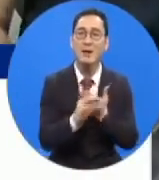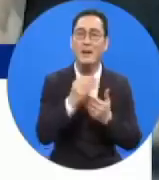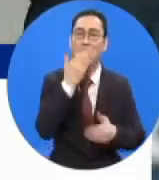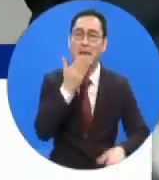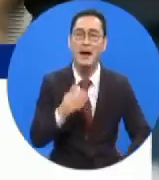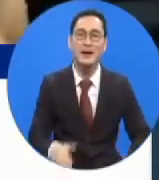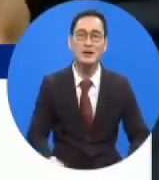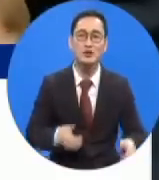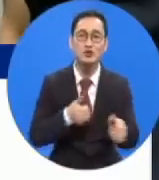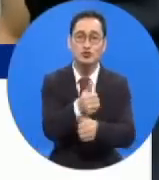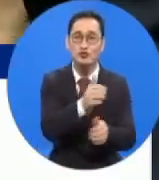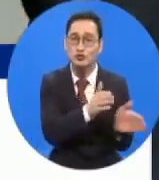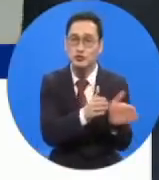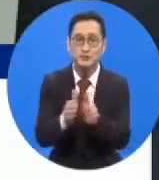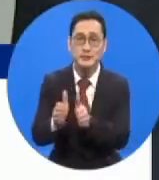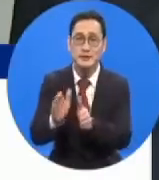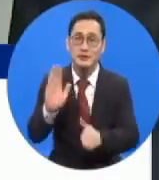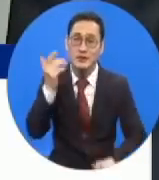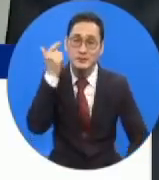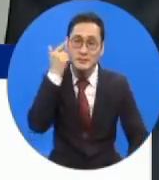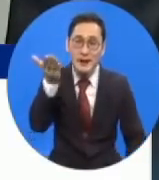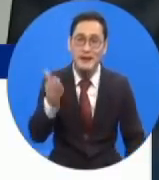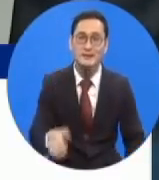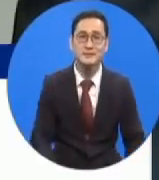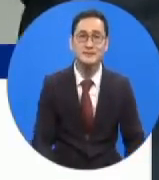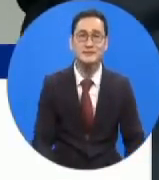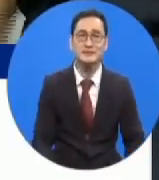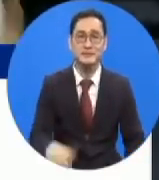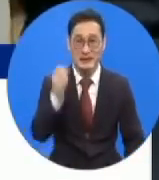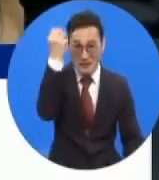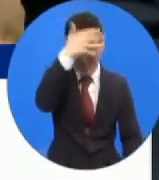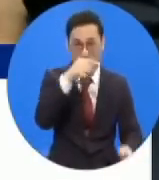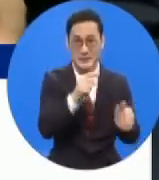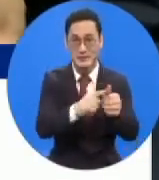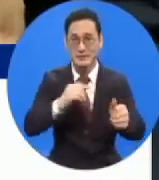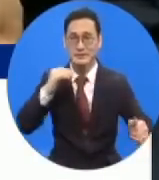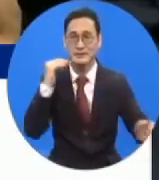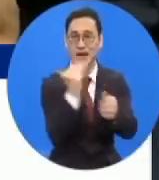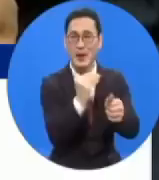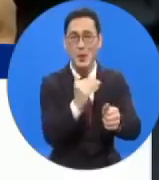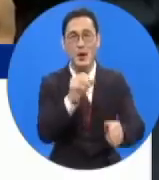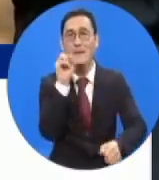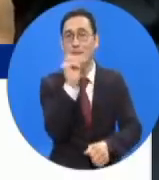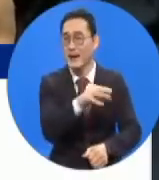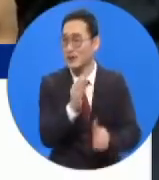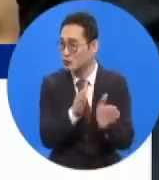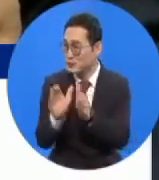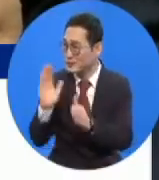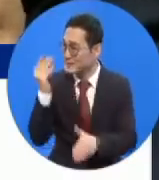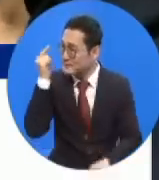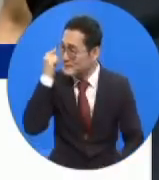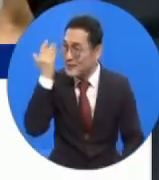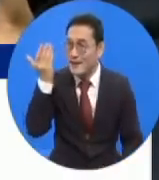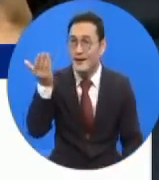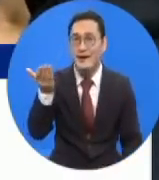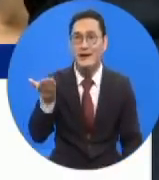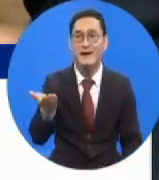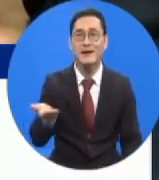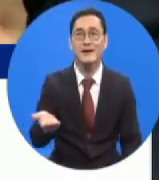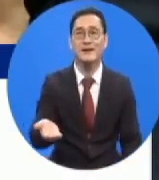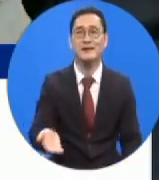possible. Are you ready to win? And are you ready to tell Donald Trump